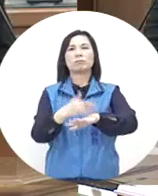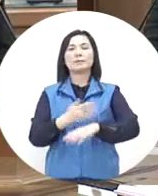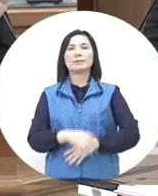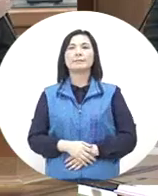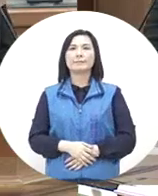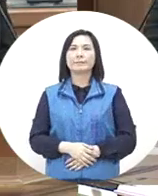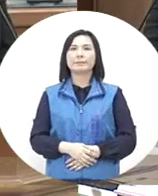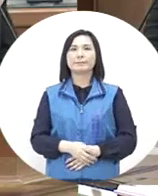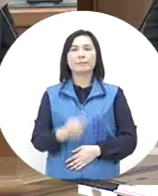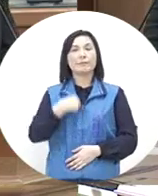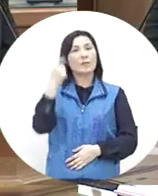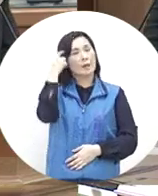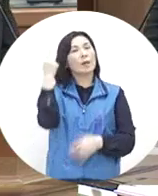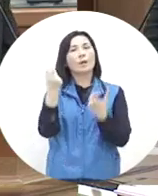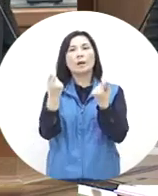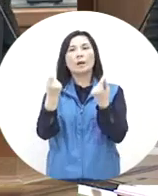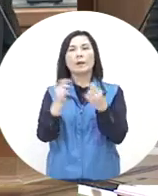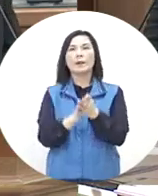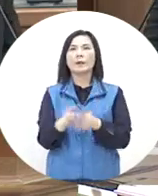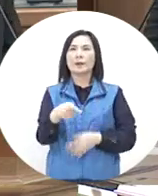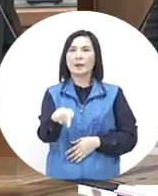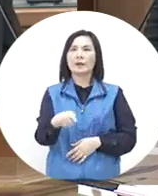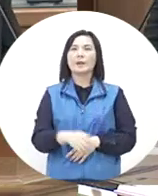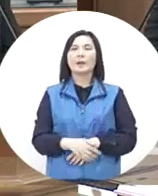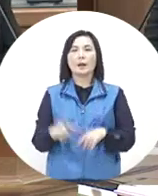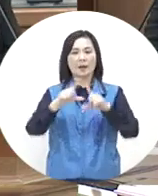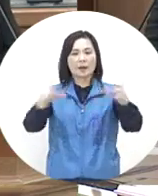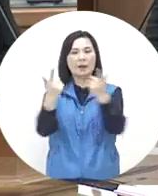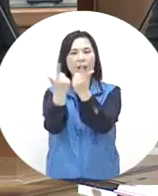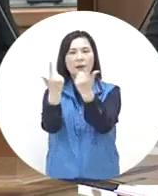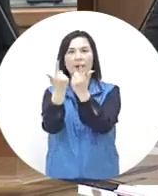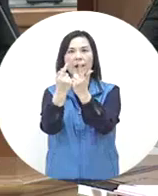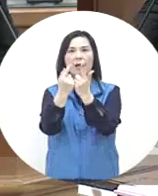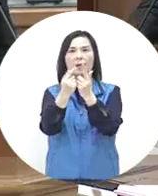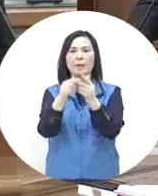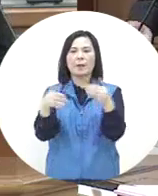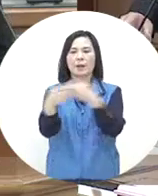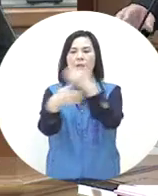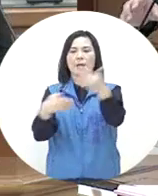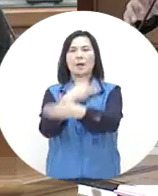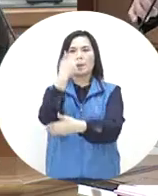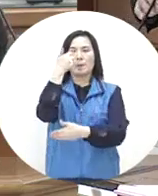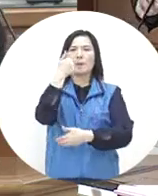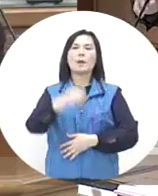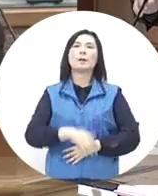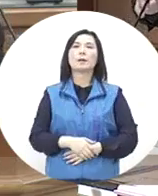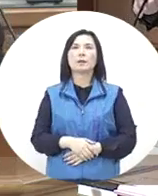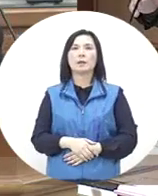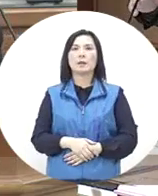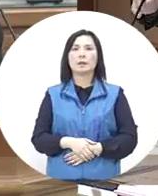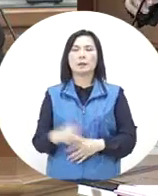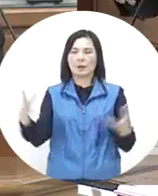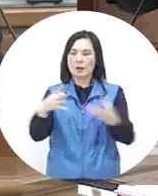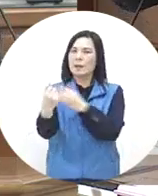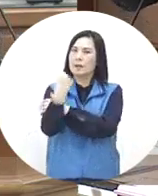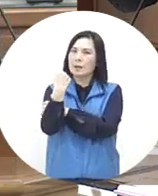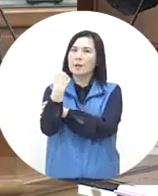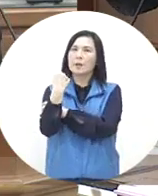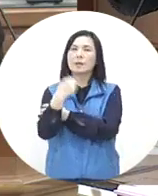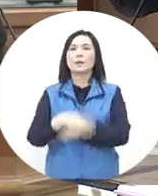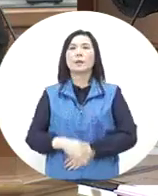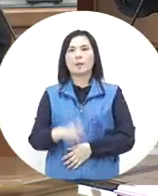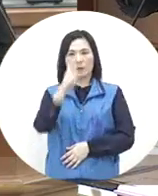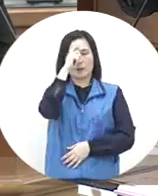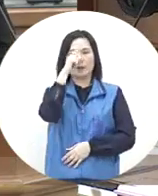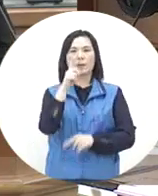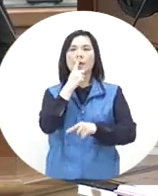让大台北大家有个交通生活便利的环境。好、哦，所以我阁讲一摆，咱斗阵拍拼。啊，我希望中央